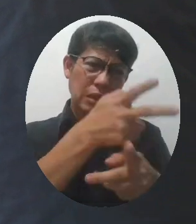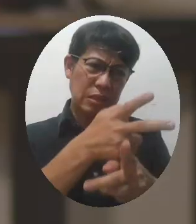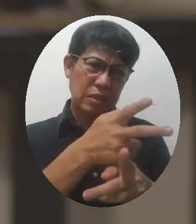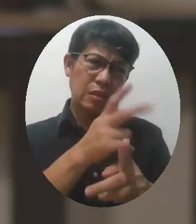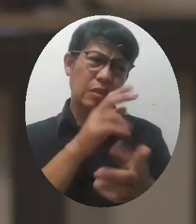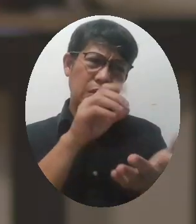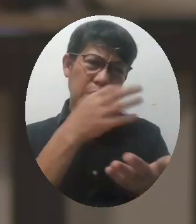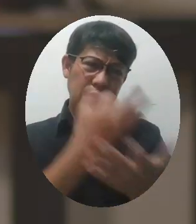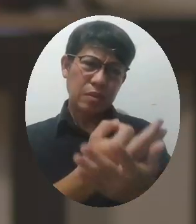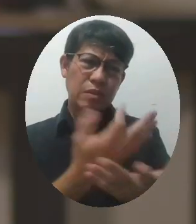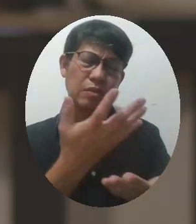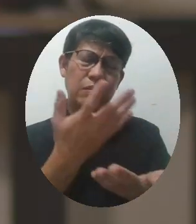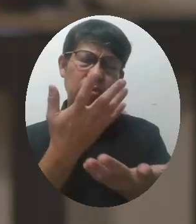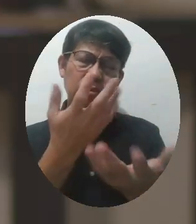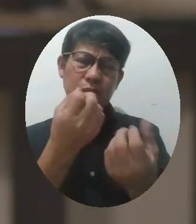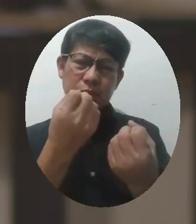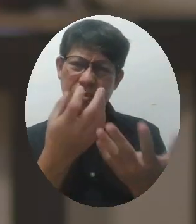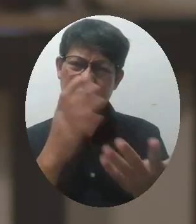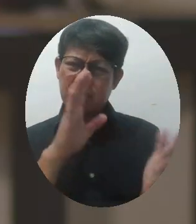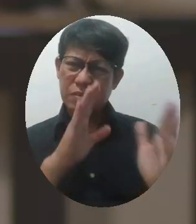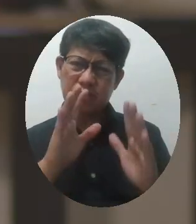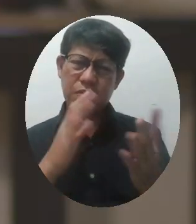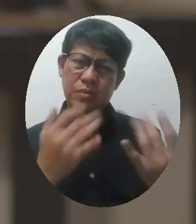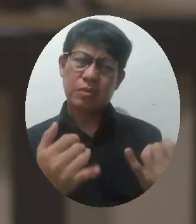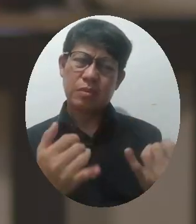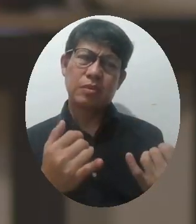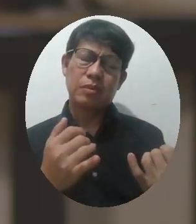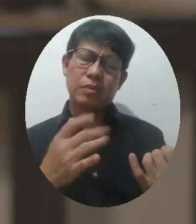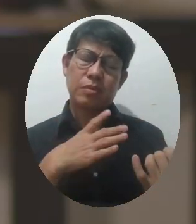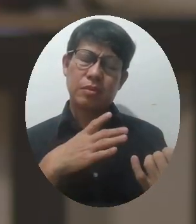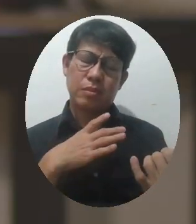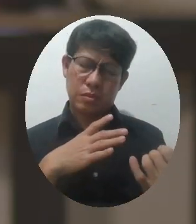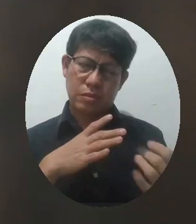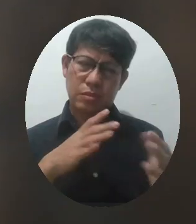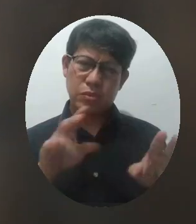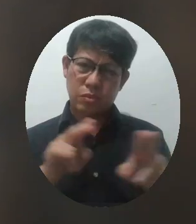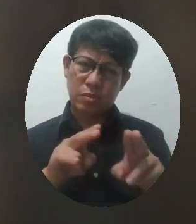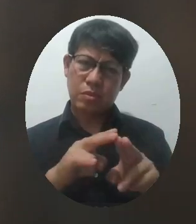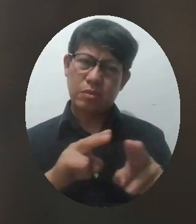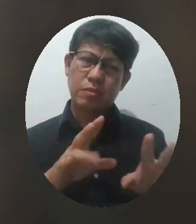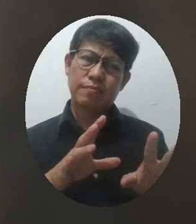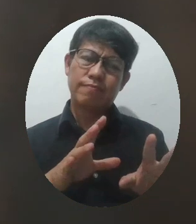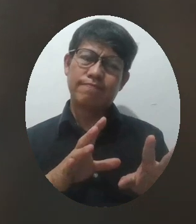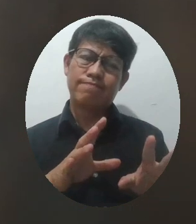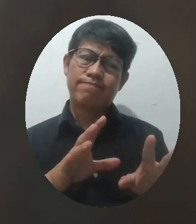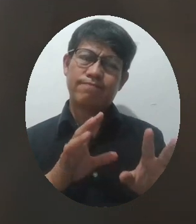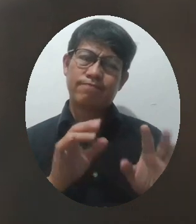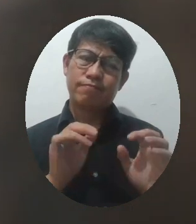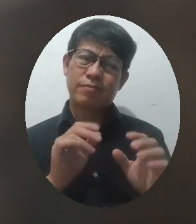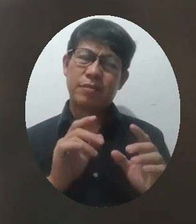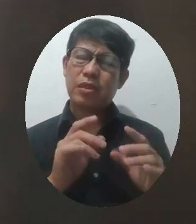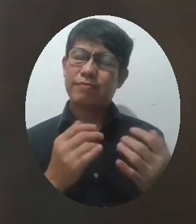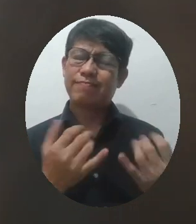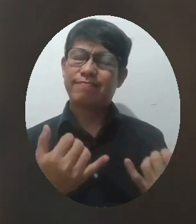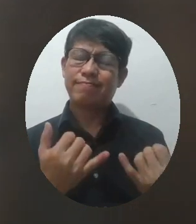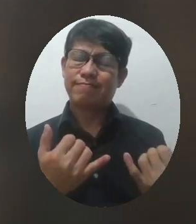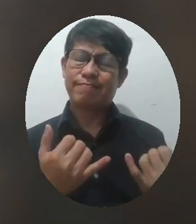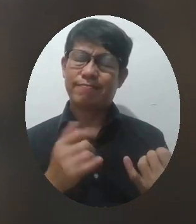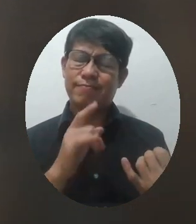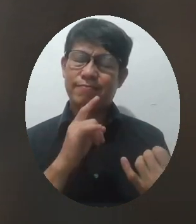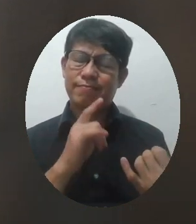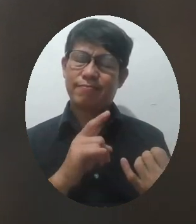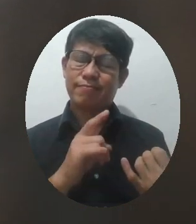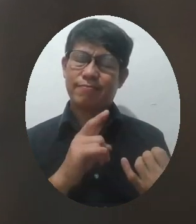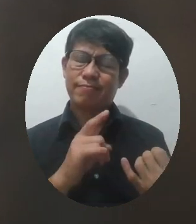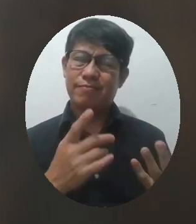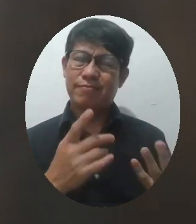iba. Tahimik lang po kung ano man yung problema meron kami noon. Nakakaya naman po namin mag-asawa. Ngayon po kasi, buhay